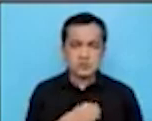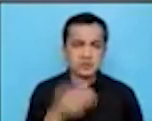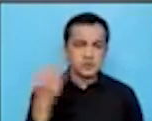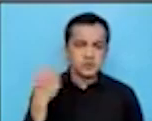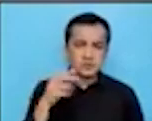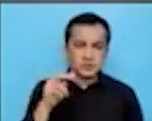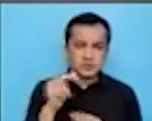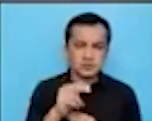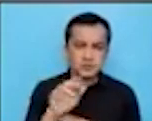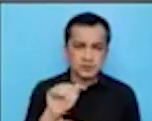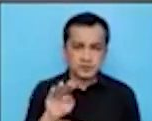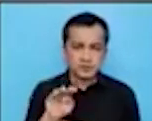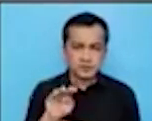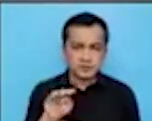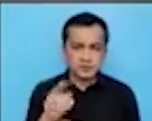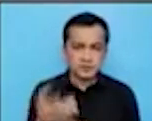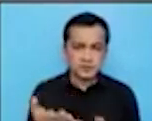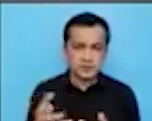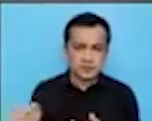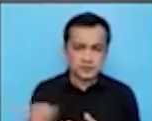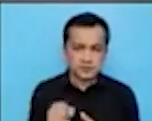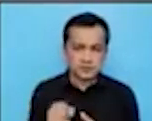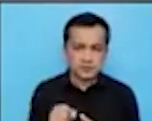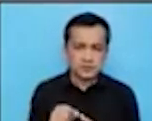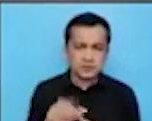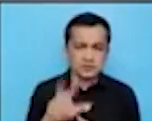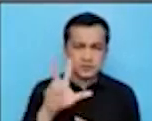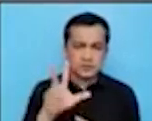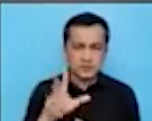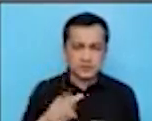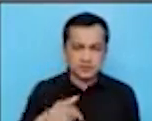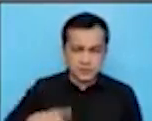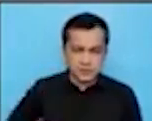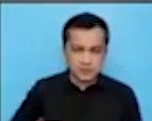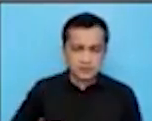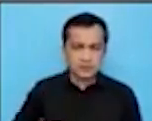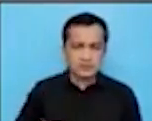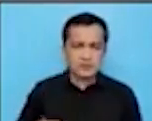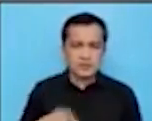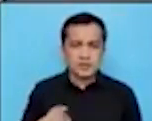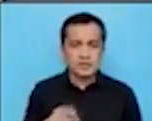saan narecover din ang 3 baril at mga subversibong dokumento.